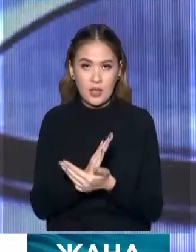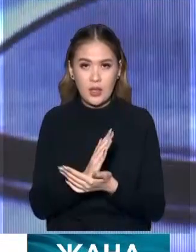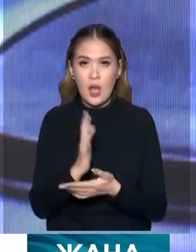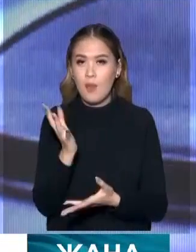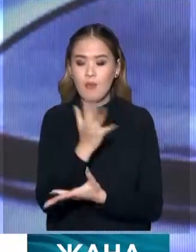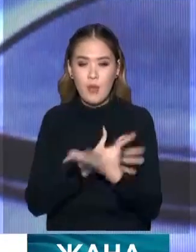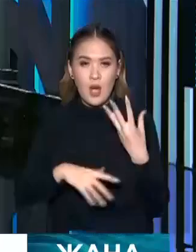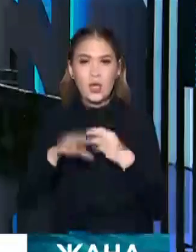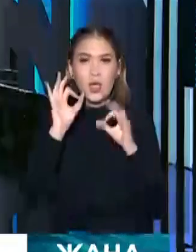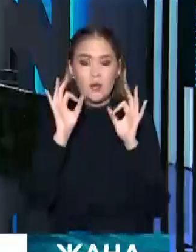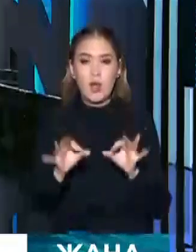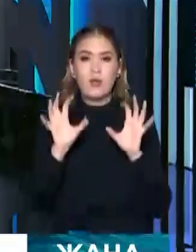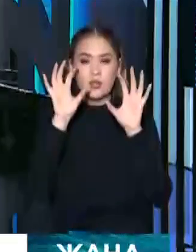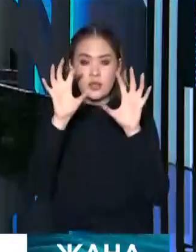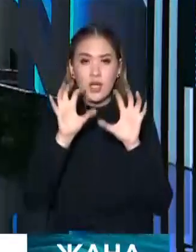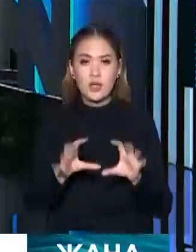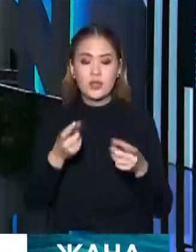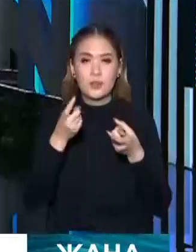барлығы әділетті заң аясында. Олар